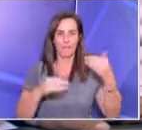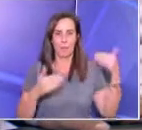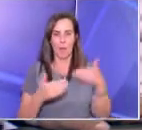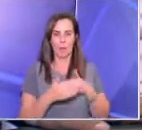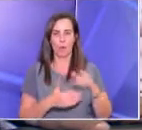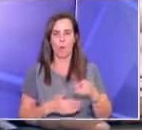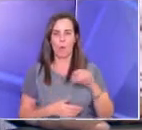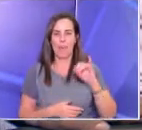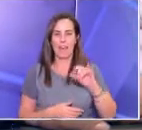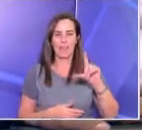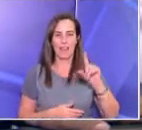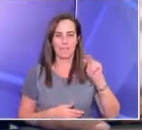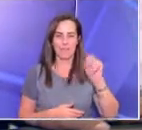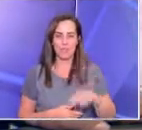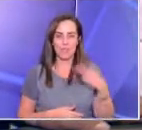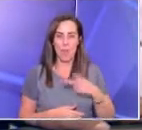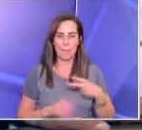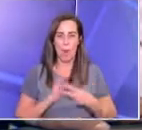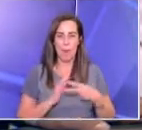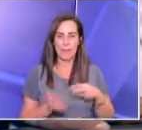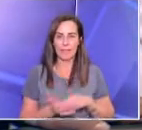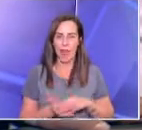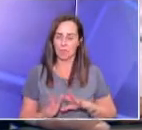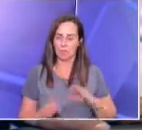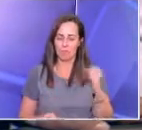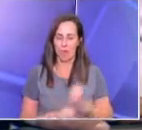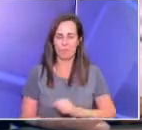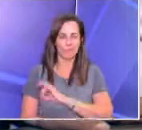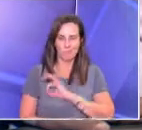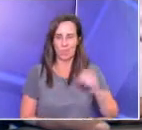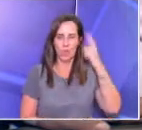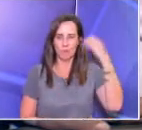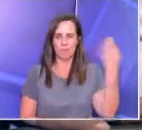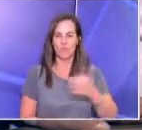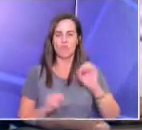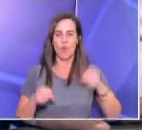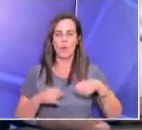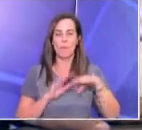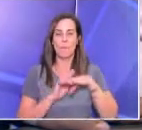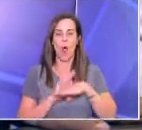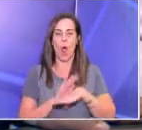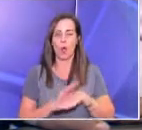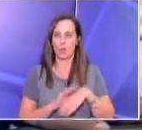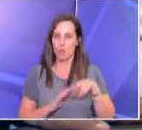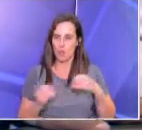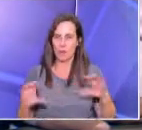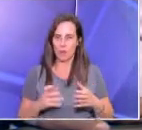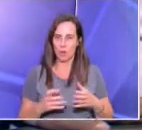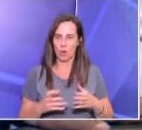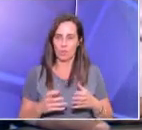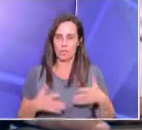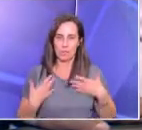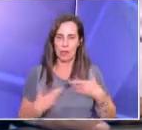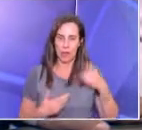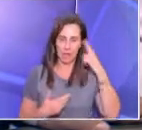הוא ויריב לוין הם שני פרלמנטרים, באמת, בית ספר לעשייה הפרלמנטרית, שולטים בחוק ברמה שיש הרבה מפלגות שהיו